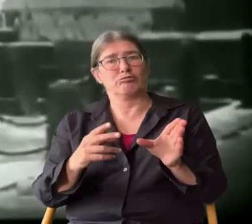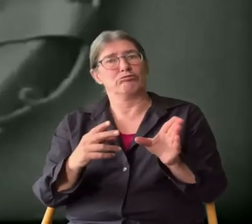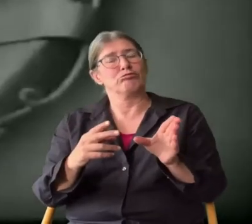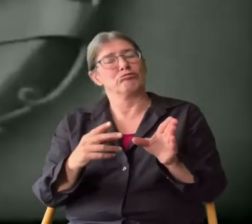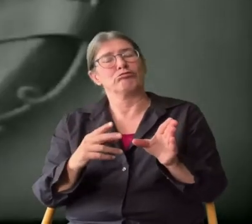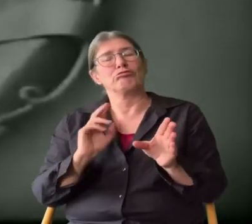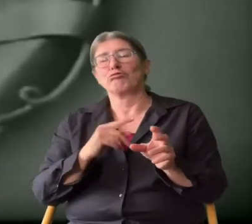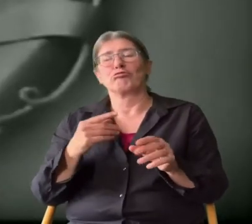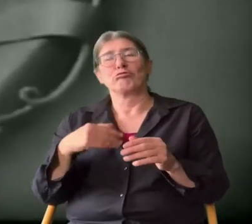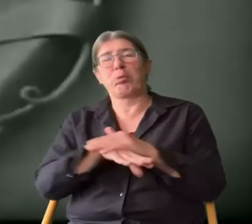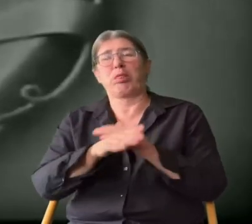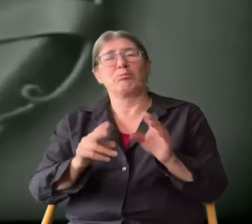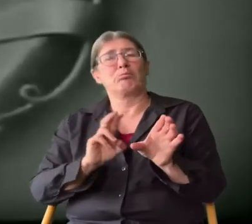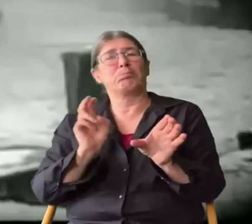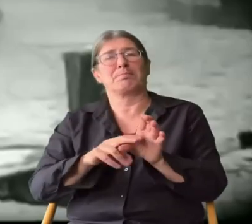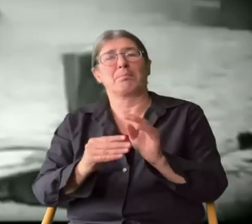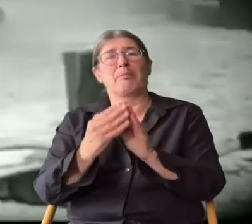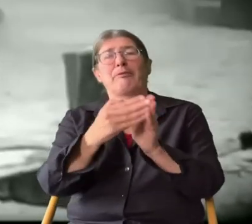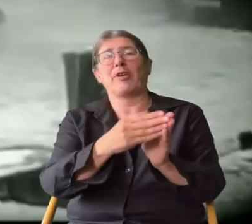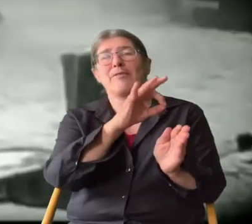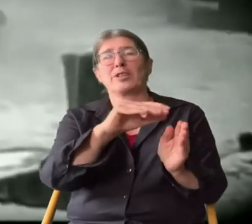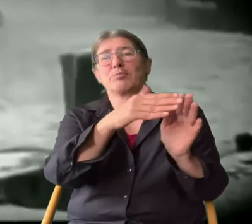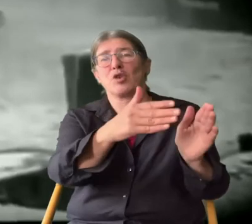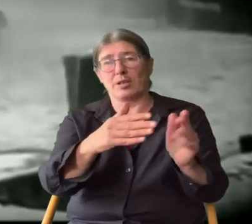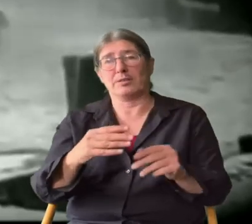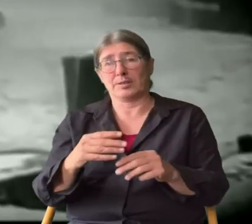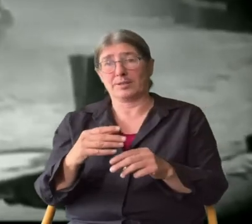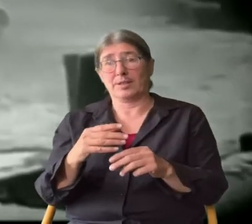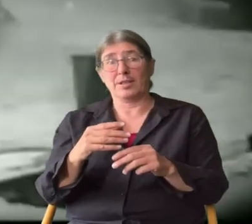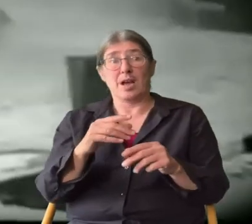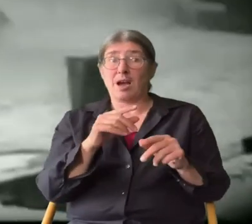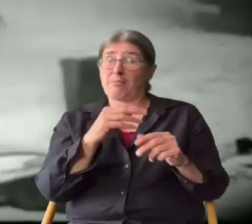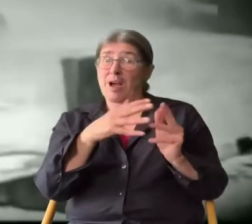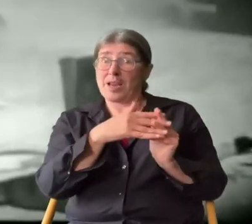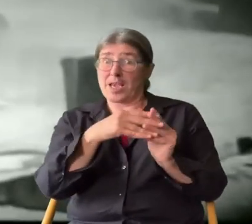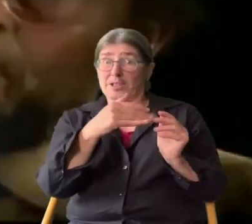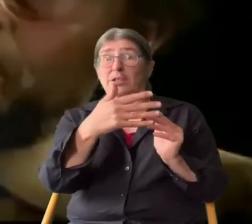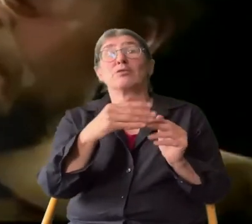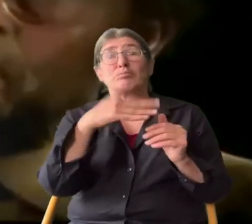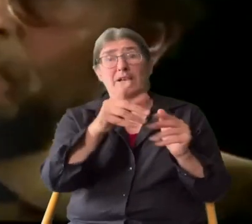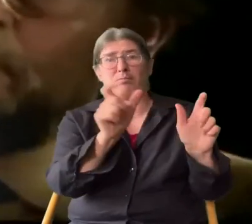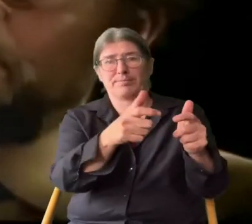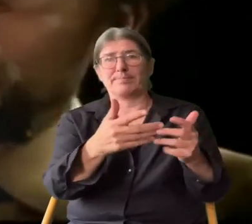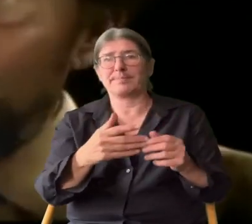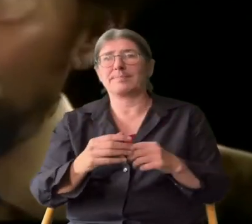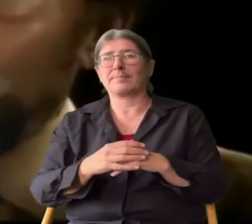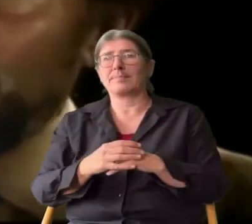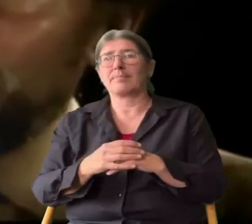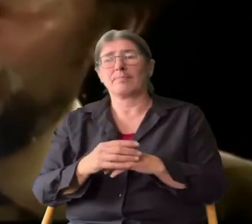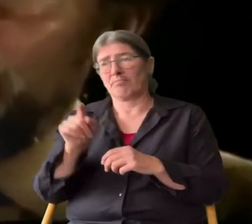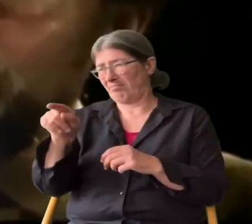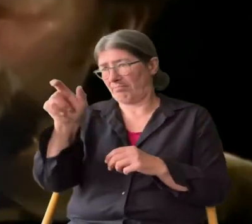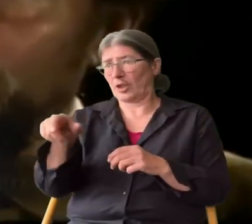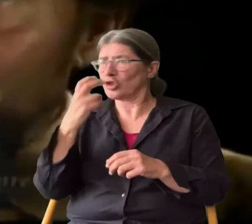Ostpreußen, nach Flensburg ab. Die Alliierten fassen ihn erst Jahre später. Heutzutage würde man sagen,